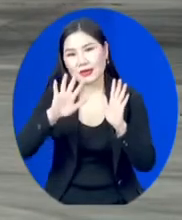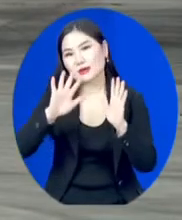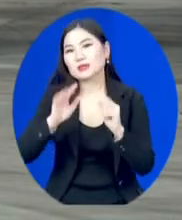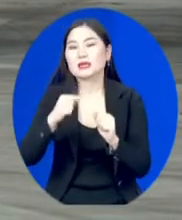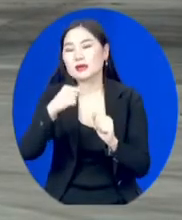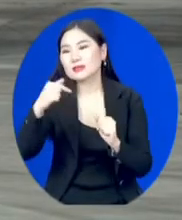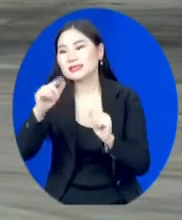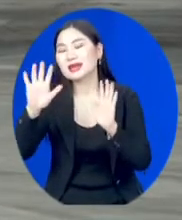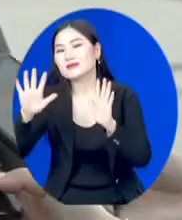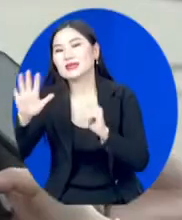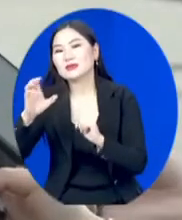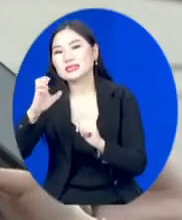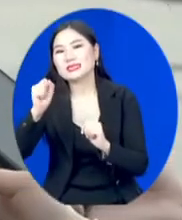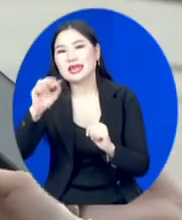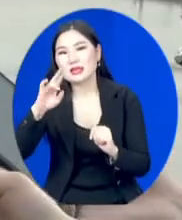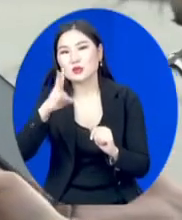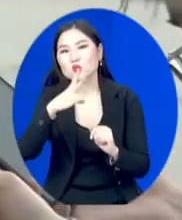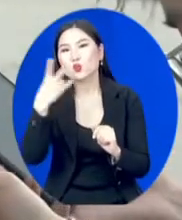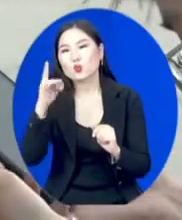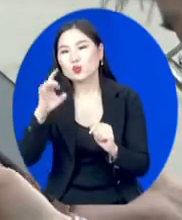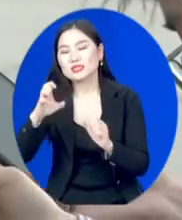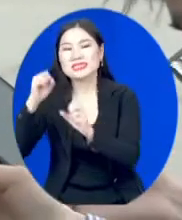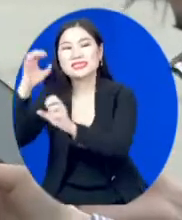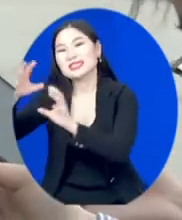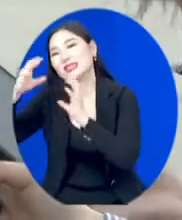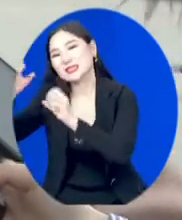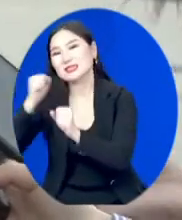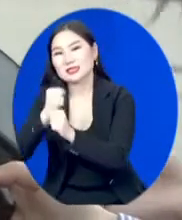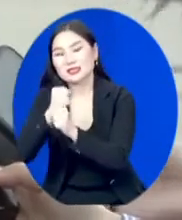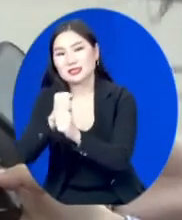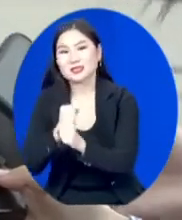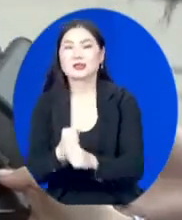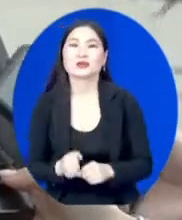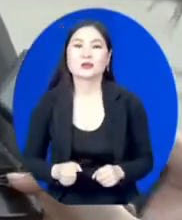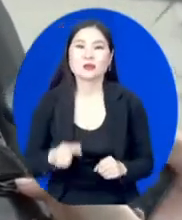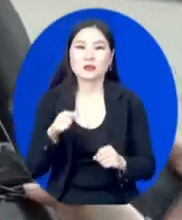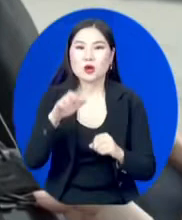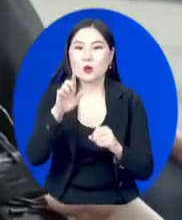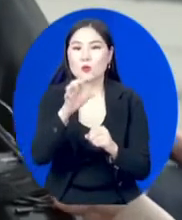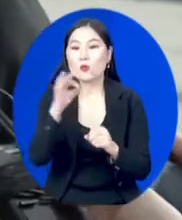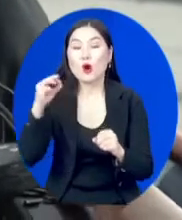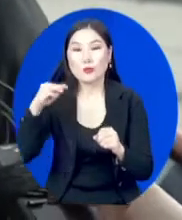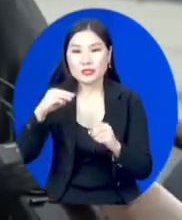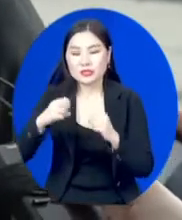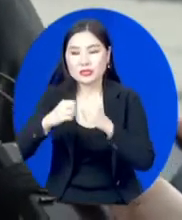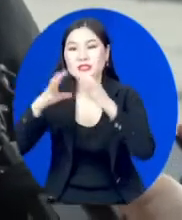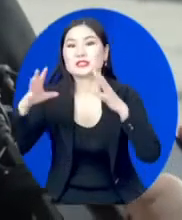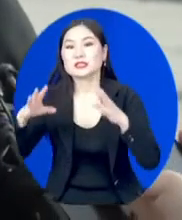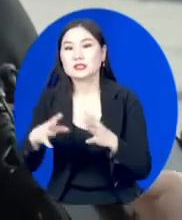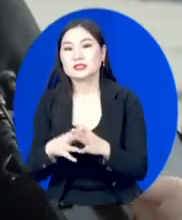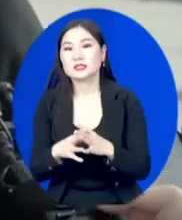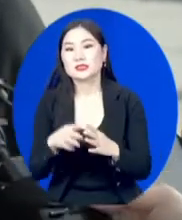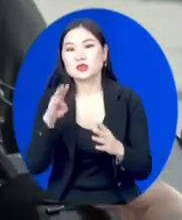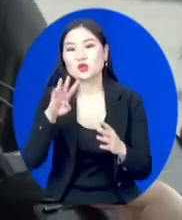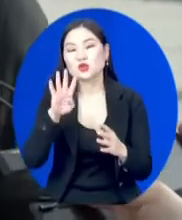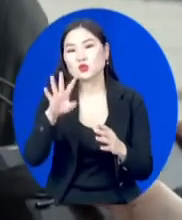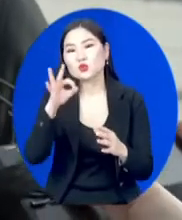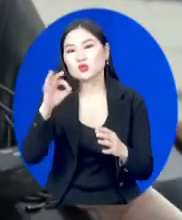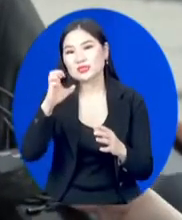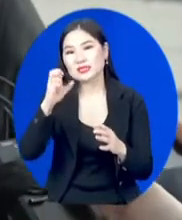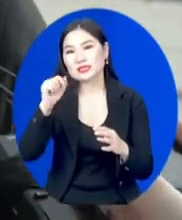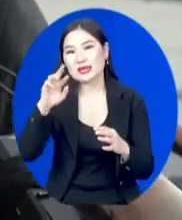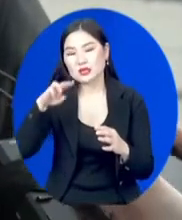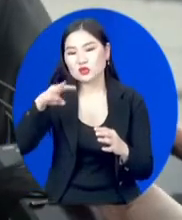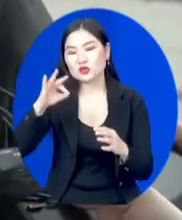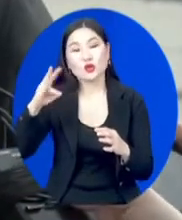тонн нүүрс экспортлдог. За гэтэл боломжтой одоо хувьбраар бомбын сэргэлтийг бид нэр хийж чадвал энэ тод 30 сая тонд одоо бүрч